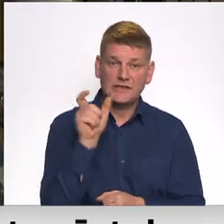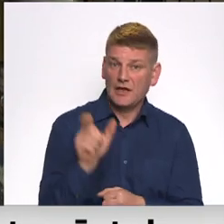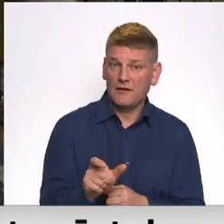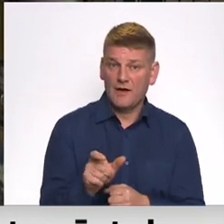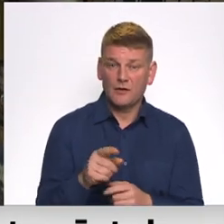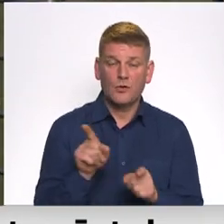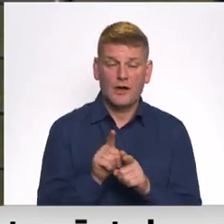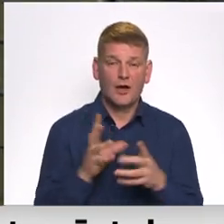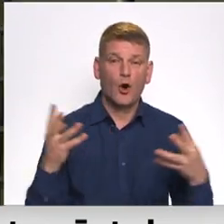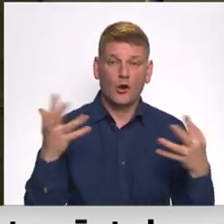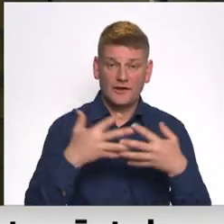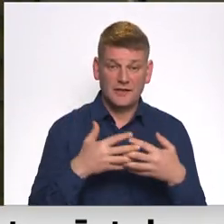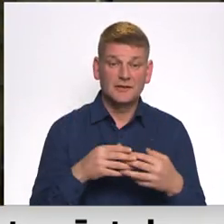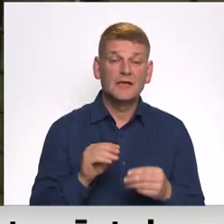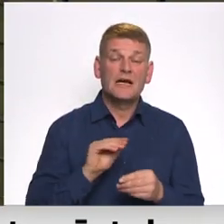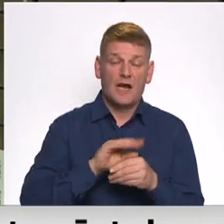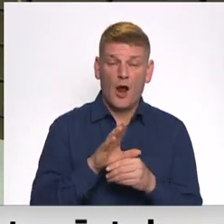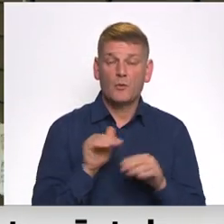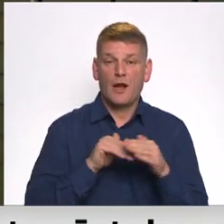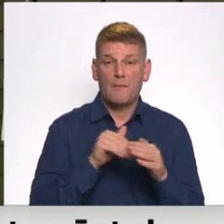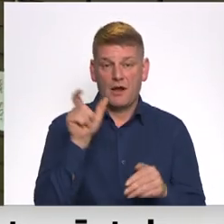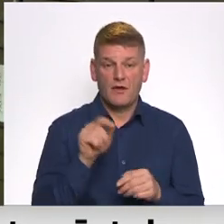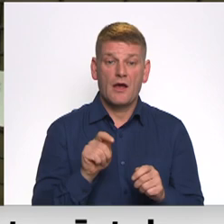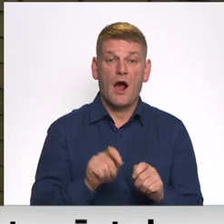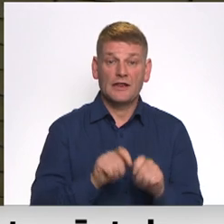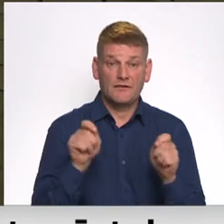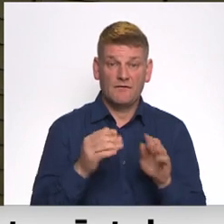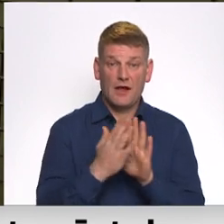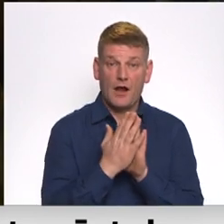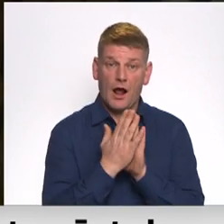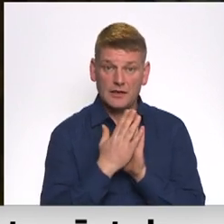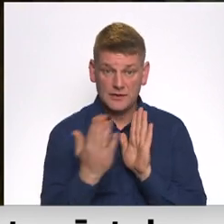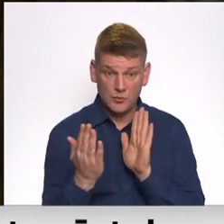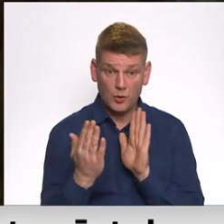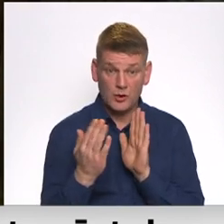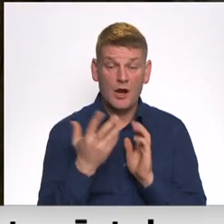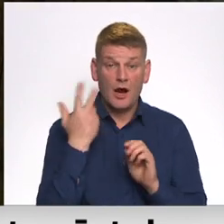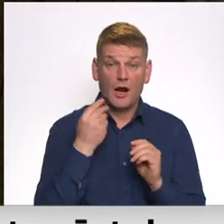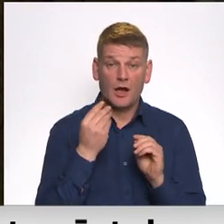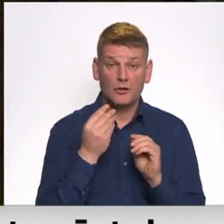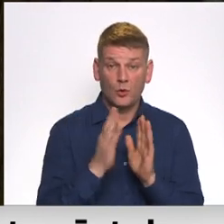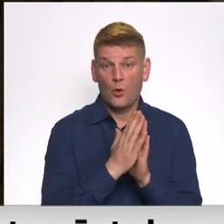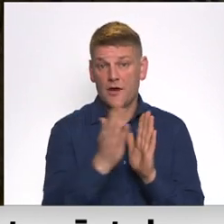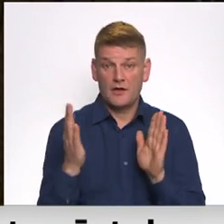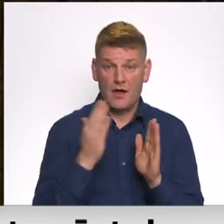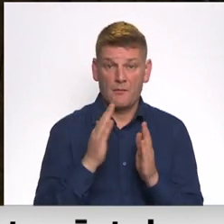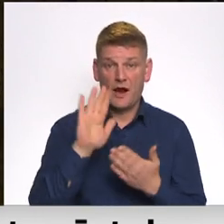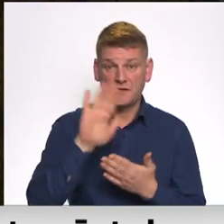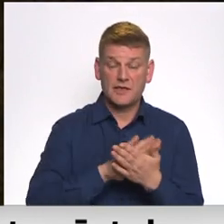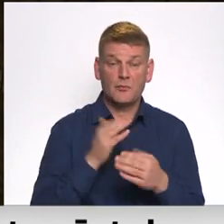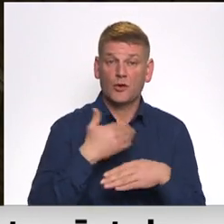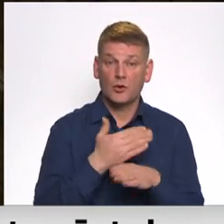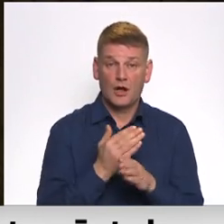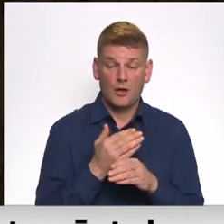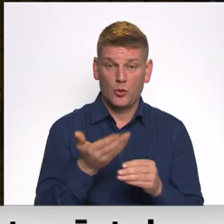un arī konteksts. Muzeja krājuma glabātāja atvēra šo aizmugurīti, un tad, kad noņēma šo te aizlīmēto daļu nost,